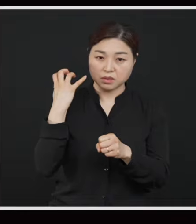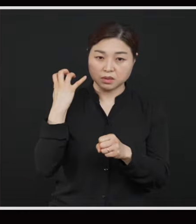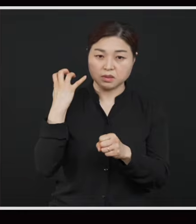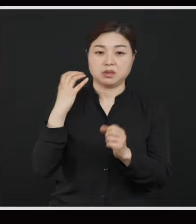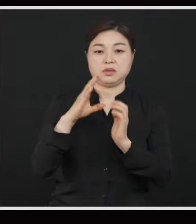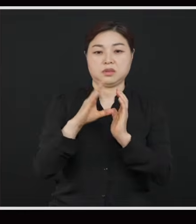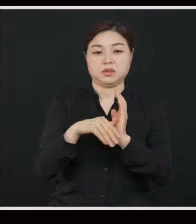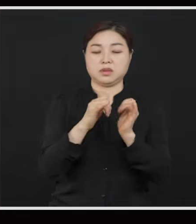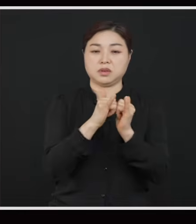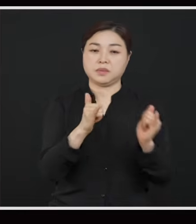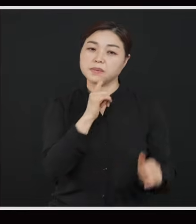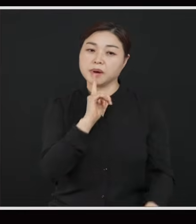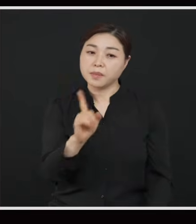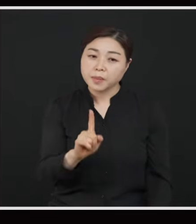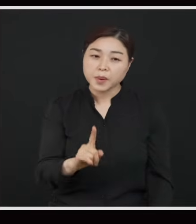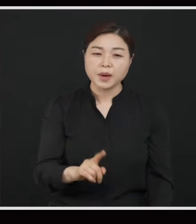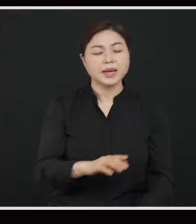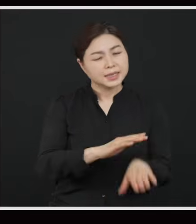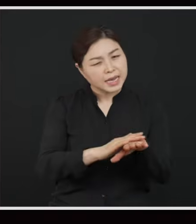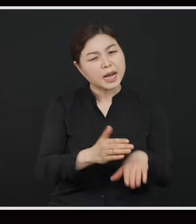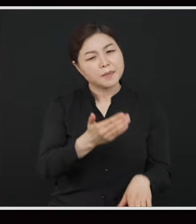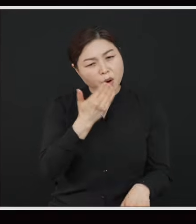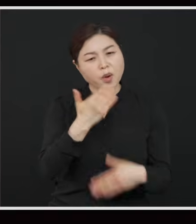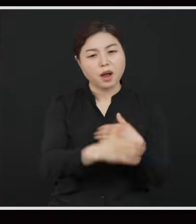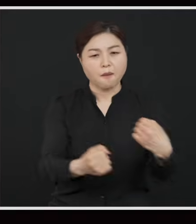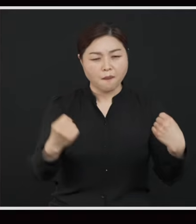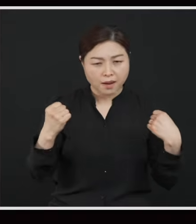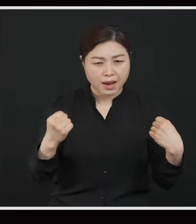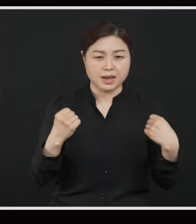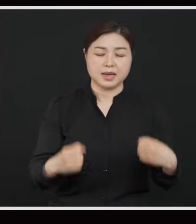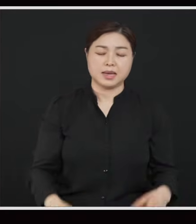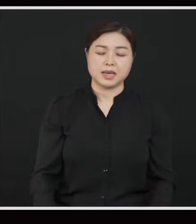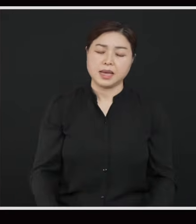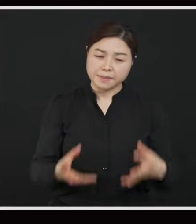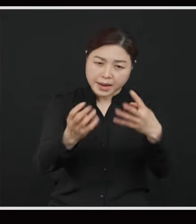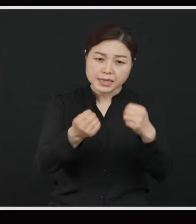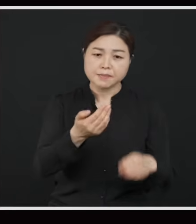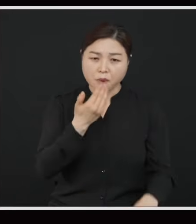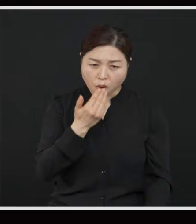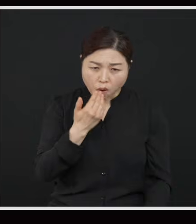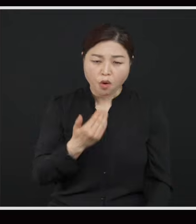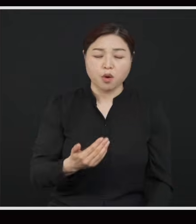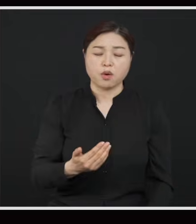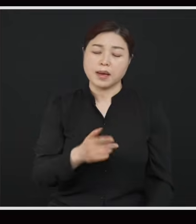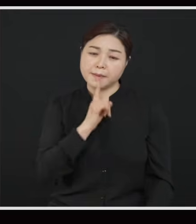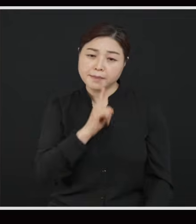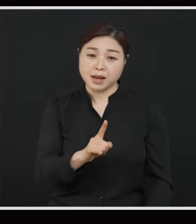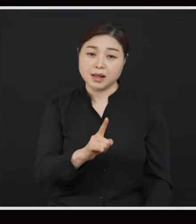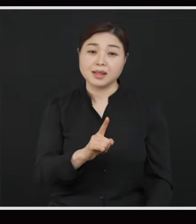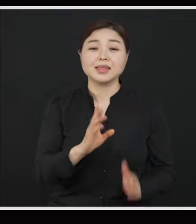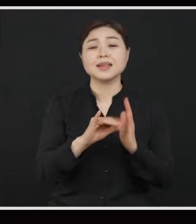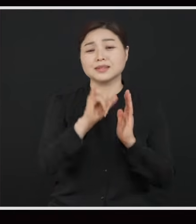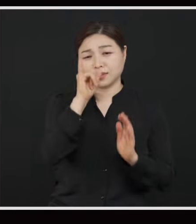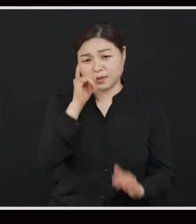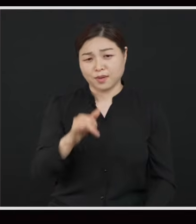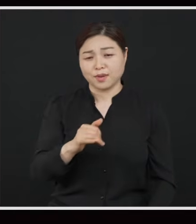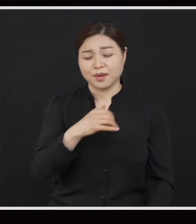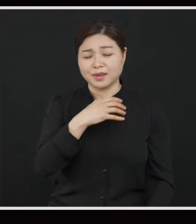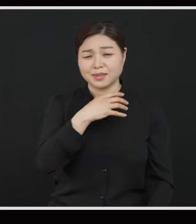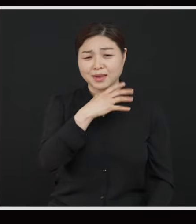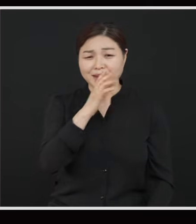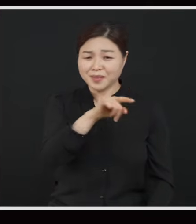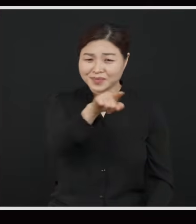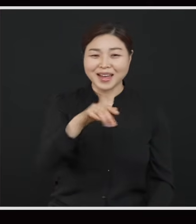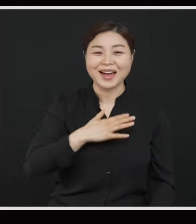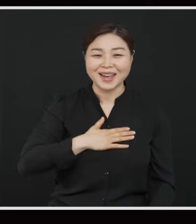보통 사람들 하는 얘기가 잘 먹어야지 건강하다, 많이 먹어라, 이런 시대가 있었어요. 나이 드신